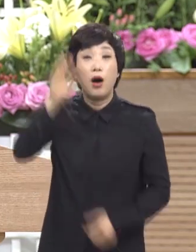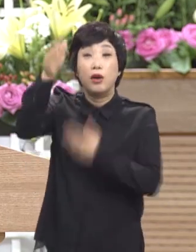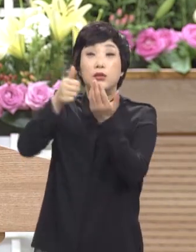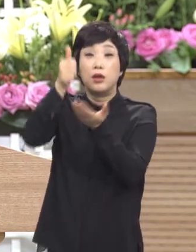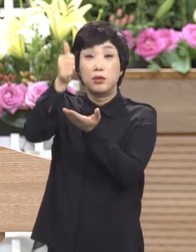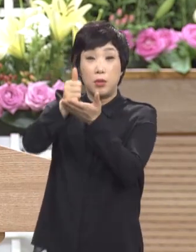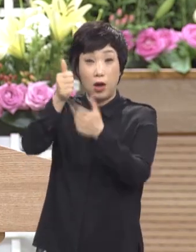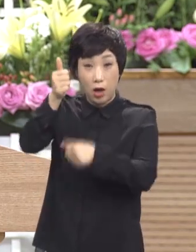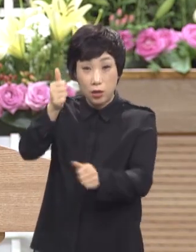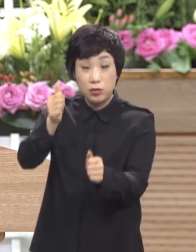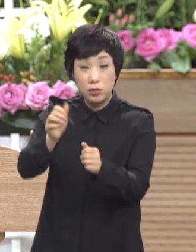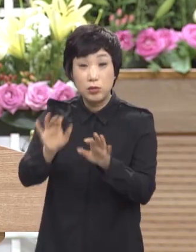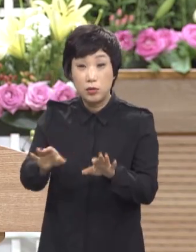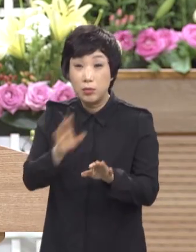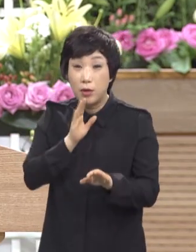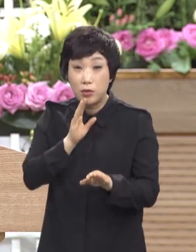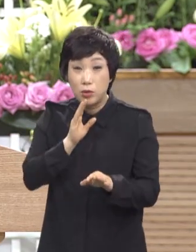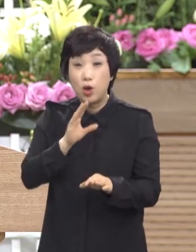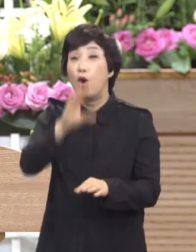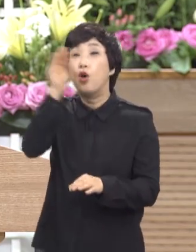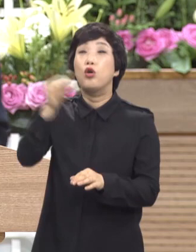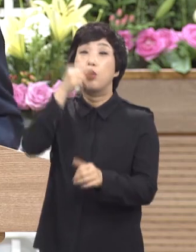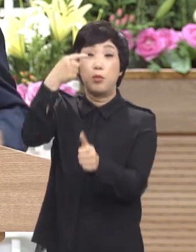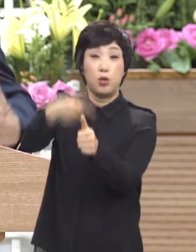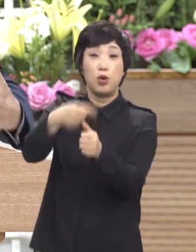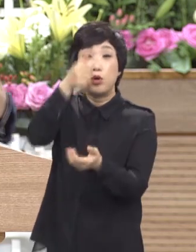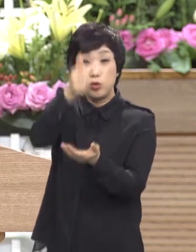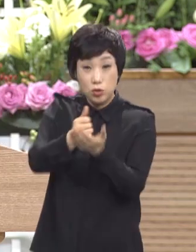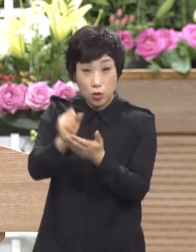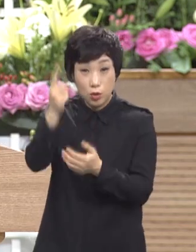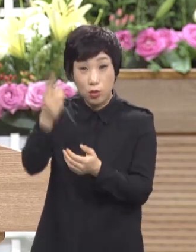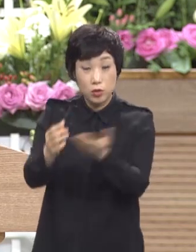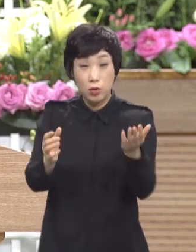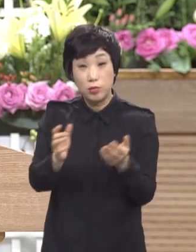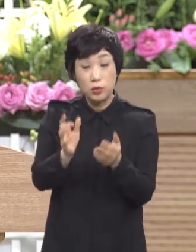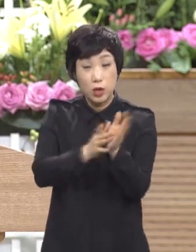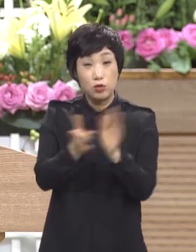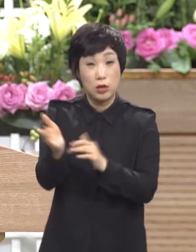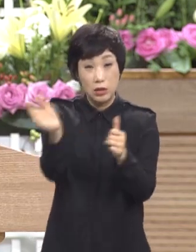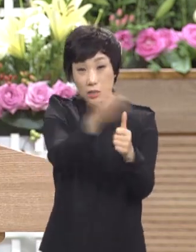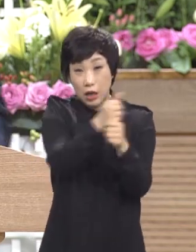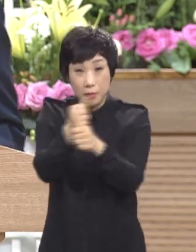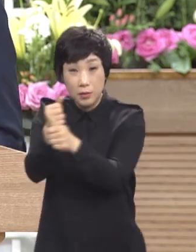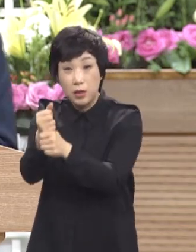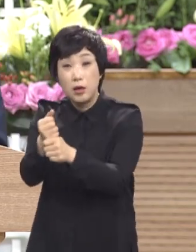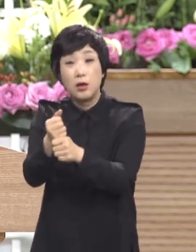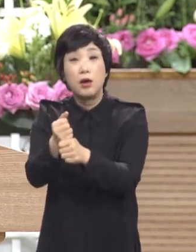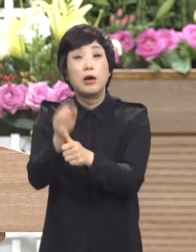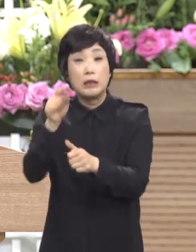하나님의 아들이라는 신성 오독죄로 잡히시던 밤에